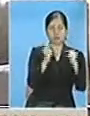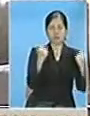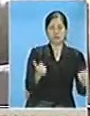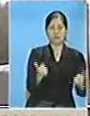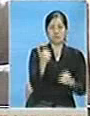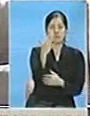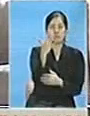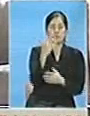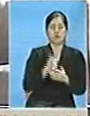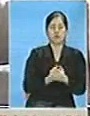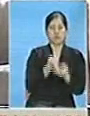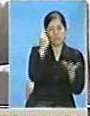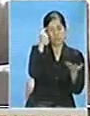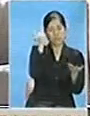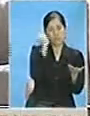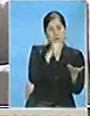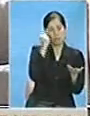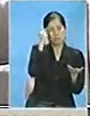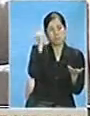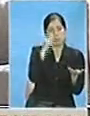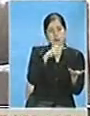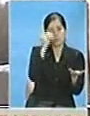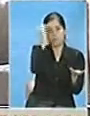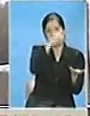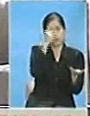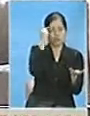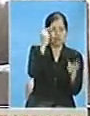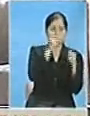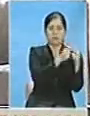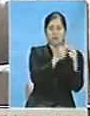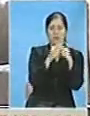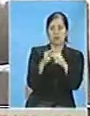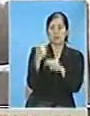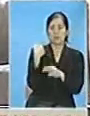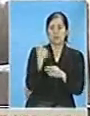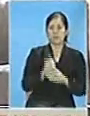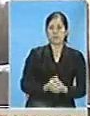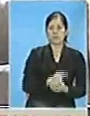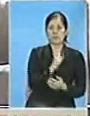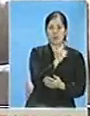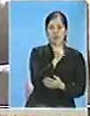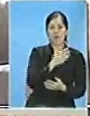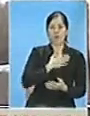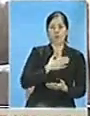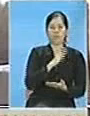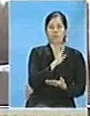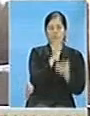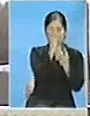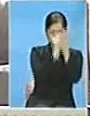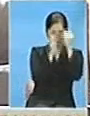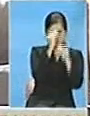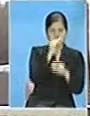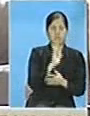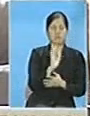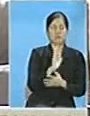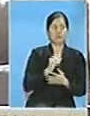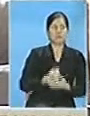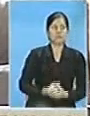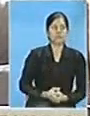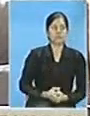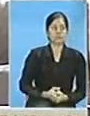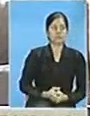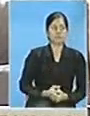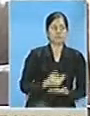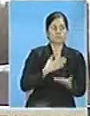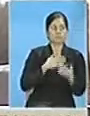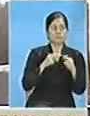ที่ไม่รู้ว่าเดากันไปเรื่อยเปื่อยไอ้ตรงนี้สูงไอ้ตรงนี้ต่ำนะครับเพราะนั้นท่านจะมาว่าผมว่าไม่รู้ไปเรียนรู้อะไรผมไม่เรียนไม่รู้อะไรนั่นนะครับผ